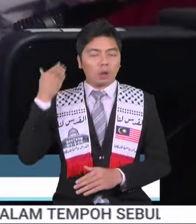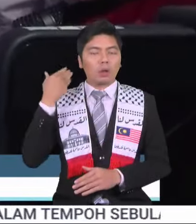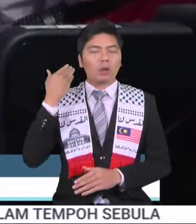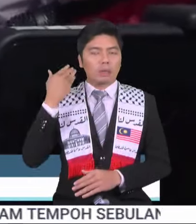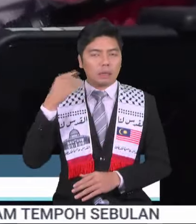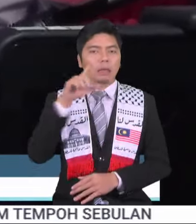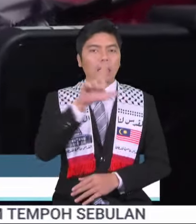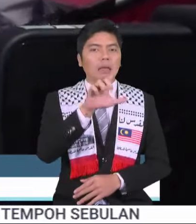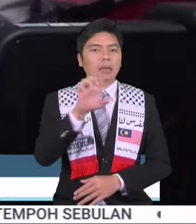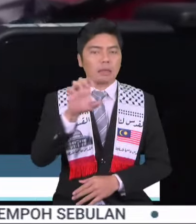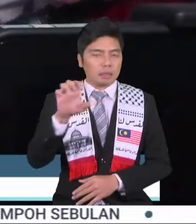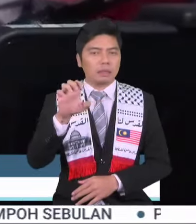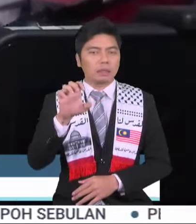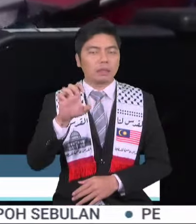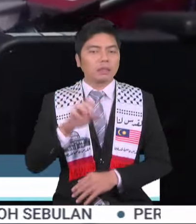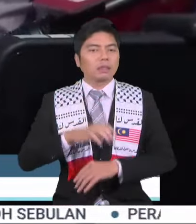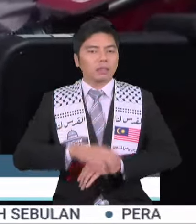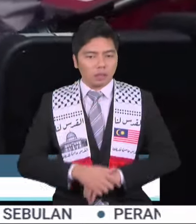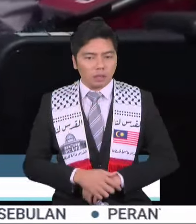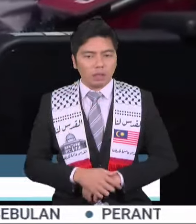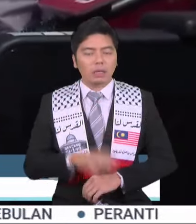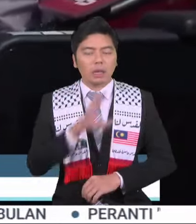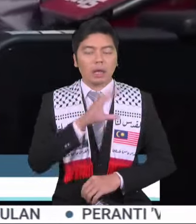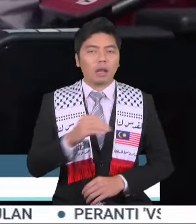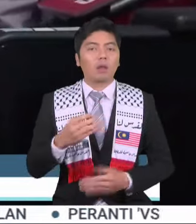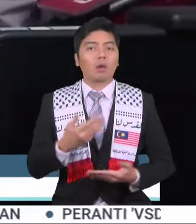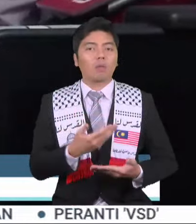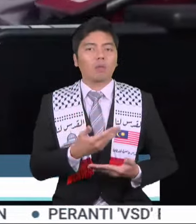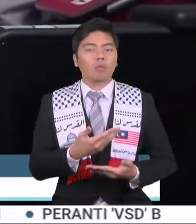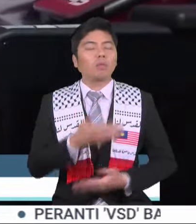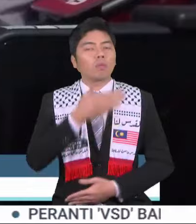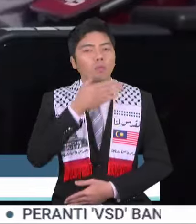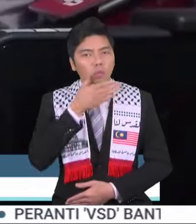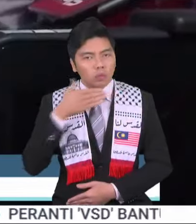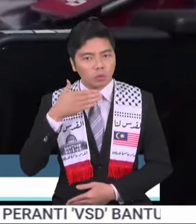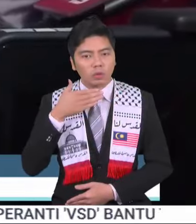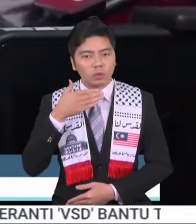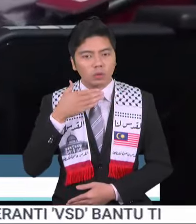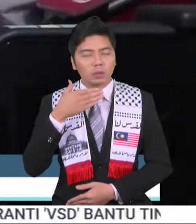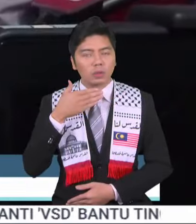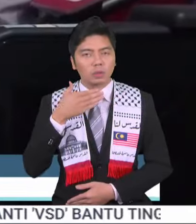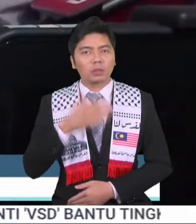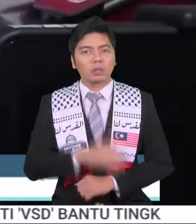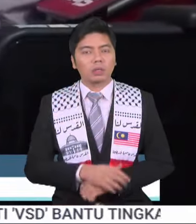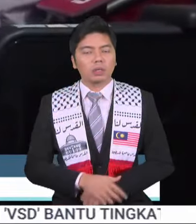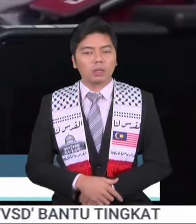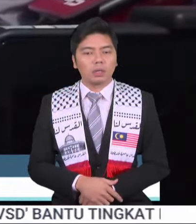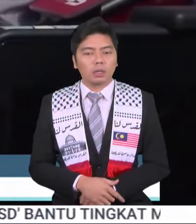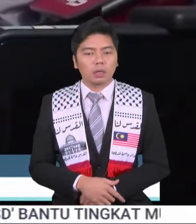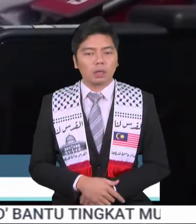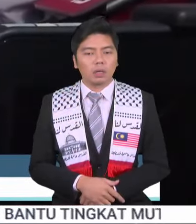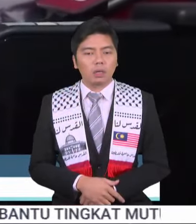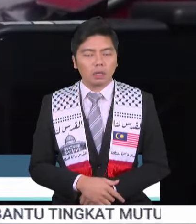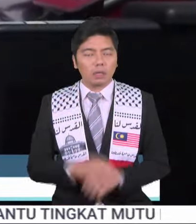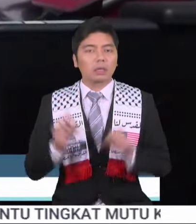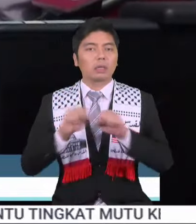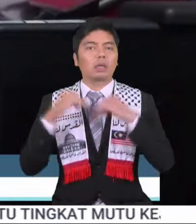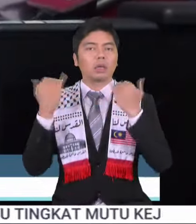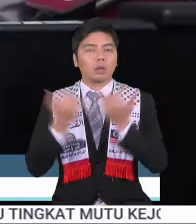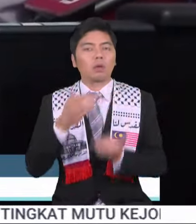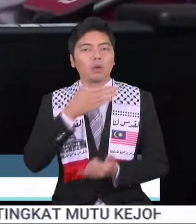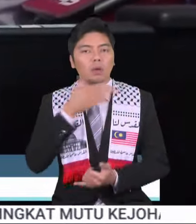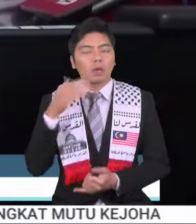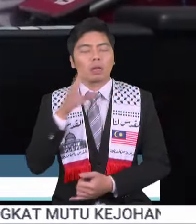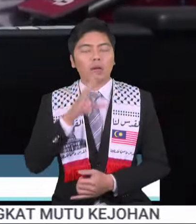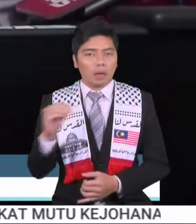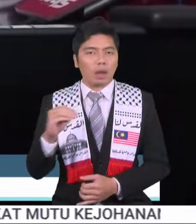Ki Heong. Selain itu, anak muda, kebajikan anak muda dan kebajikan anak muda dan